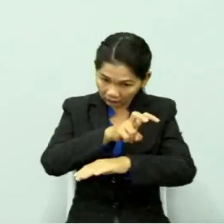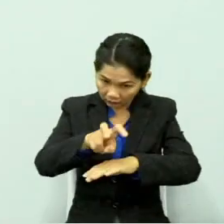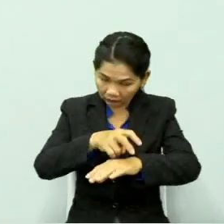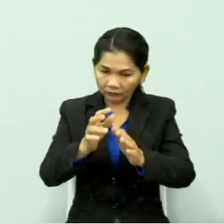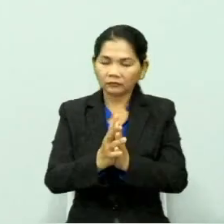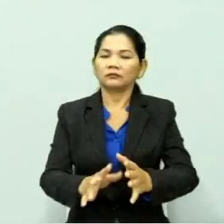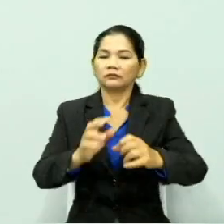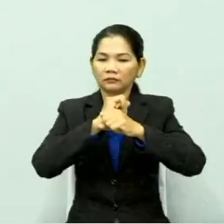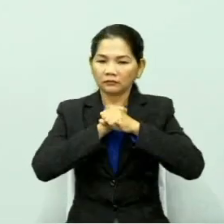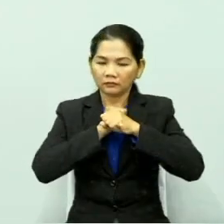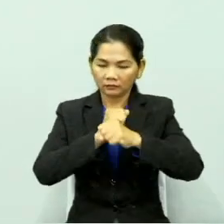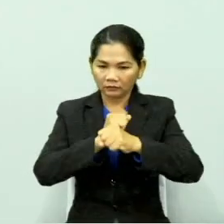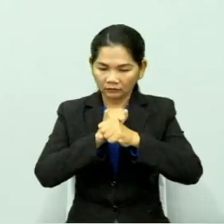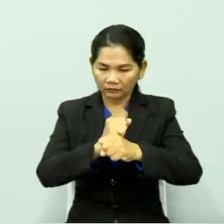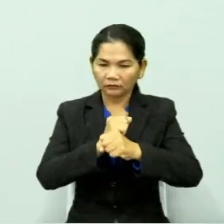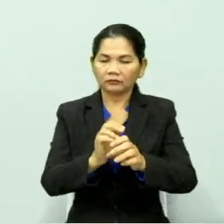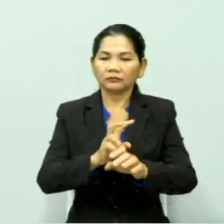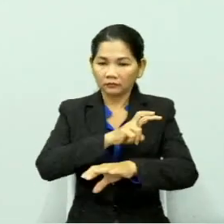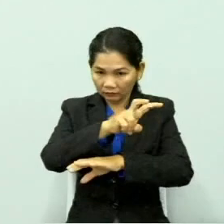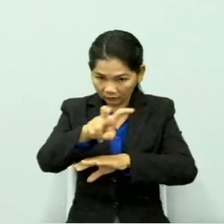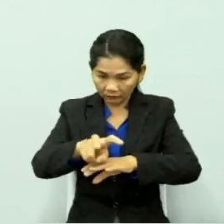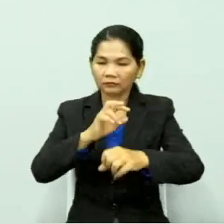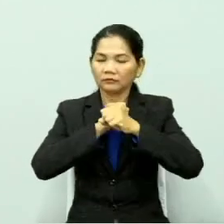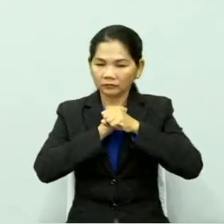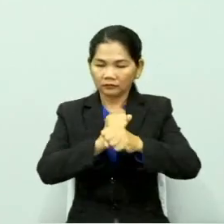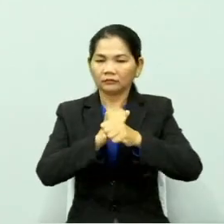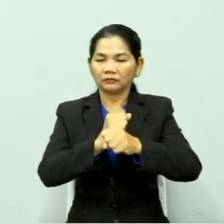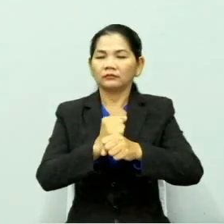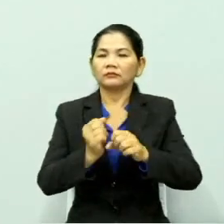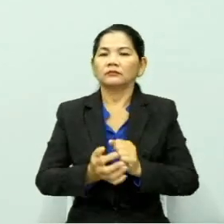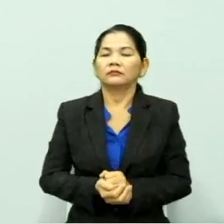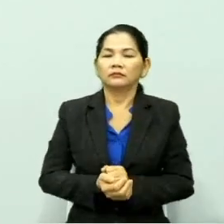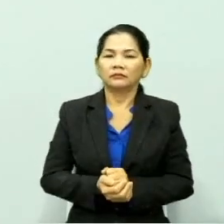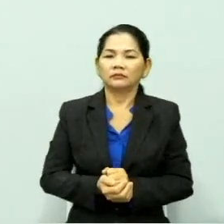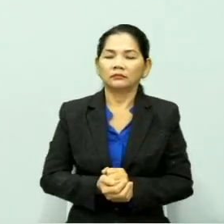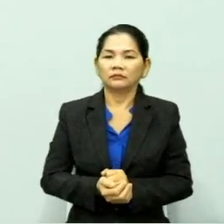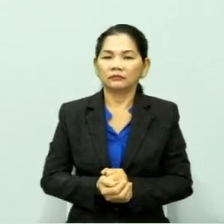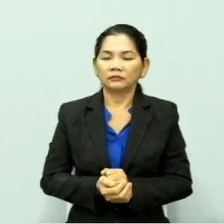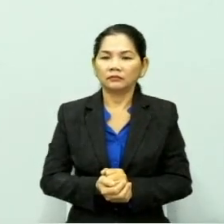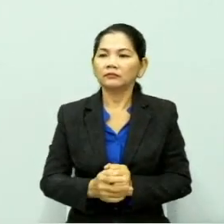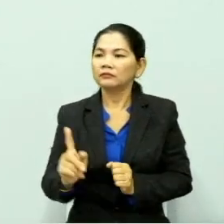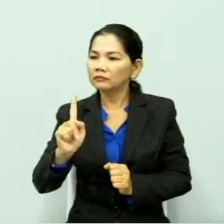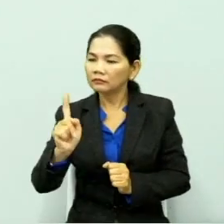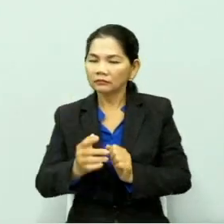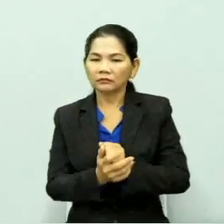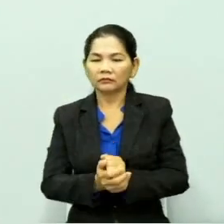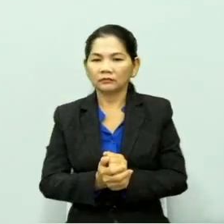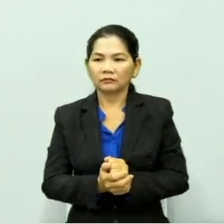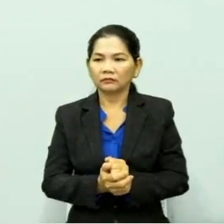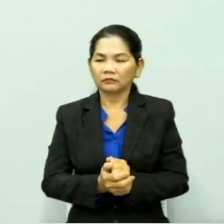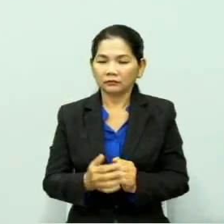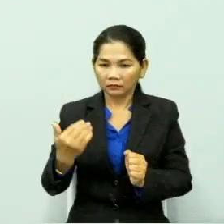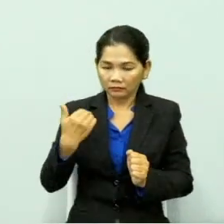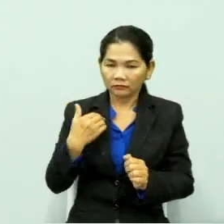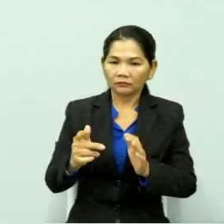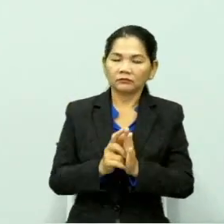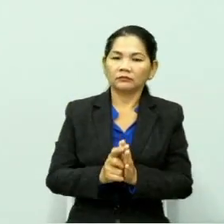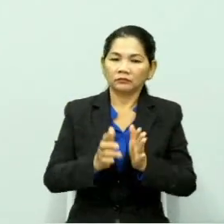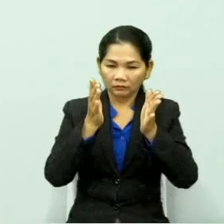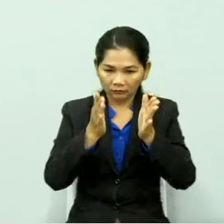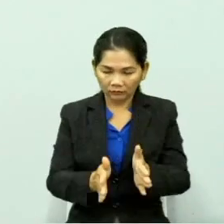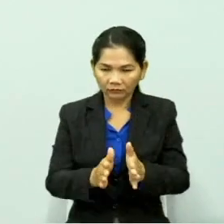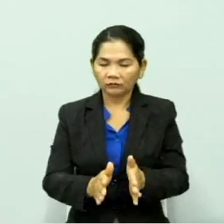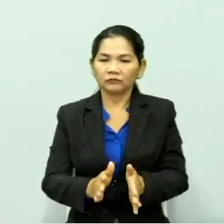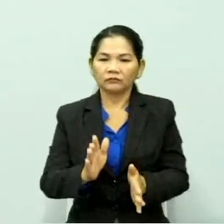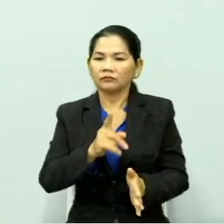cà pê chả mình trong thật thay xa thế cứ dân cà pê chả cà pê này là thế có chả cho bữa sinh chỉ miên chôn khâu khâu mùi